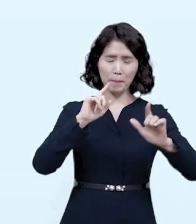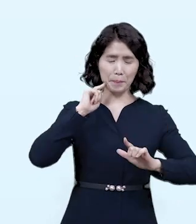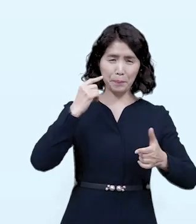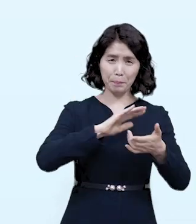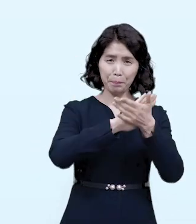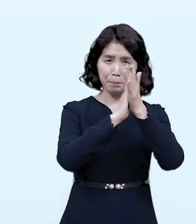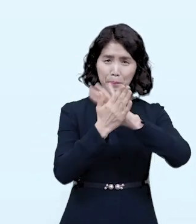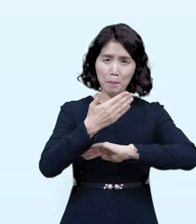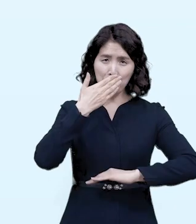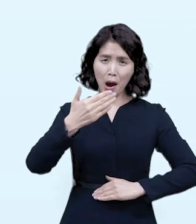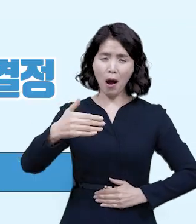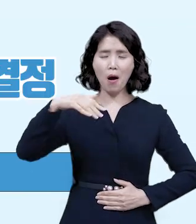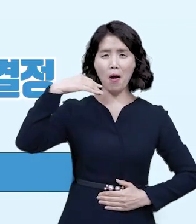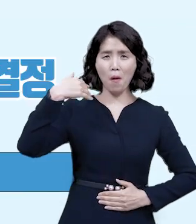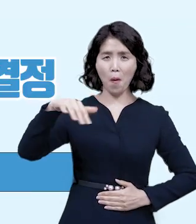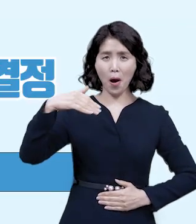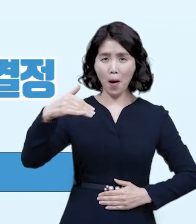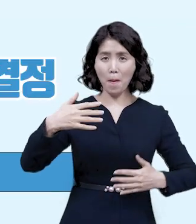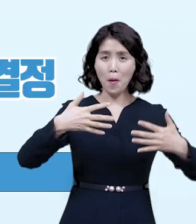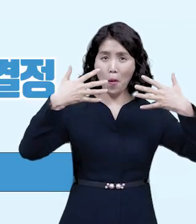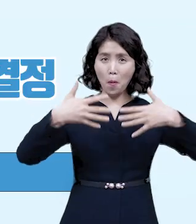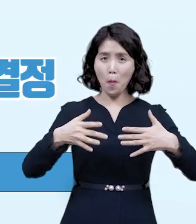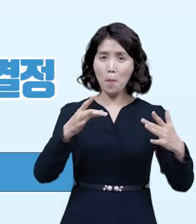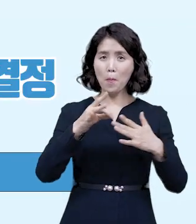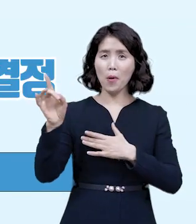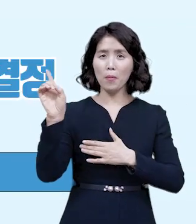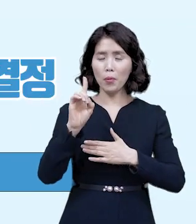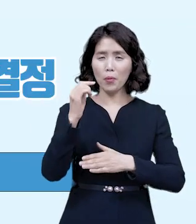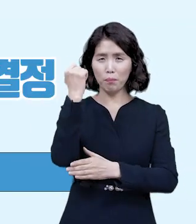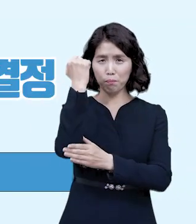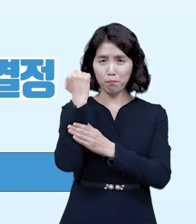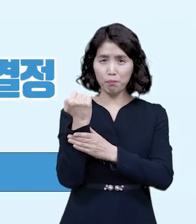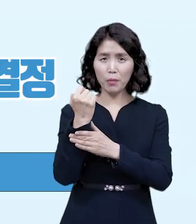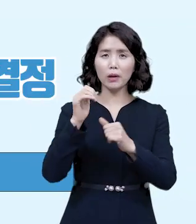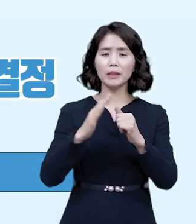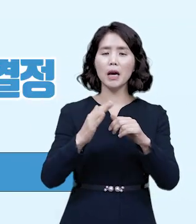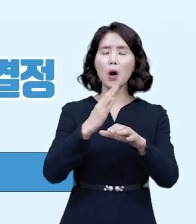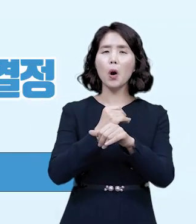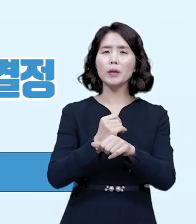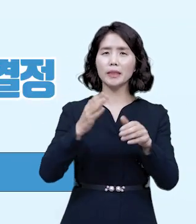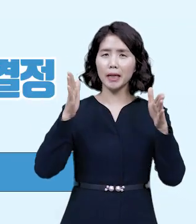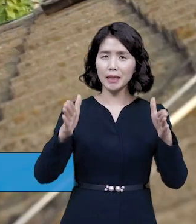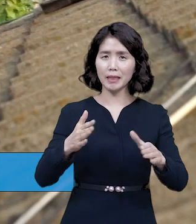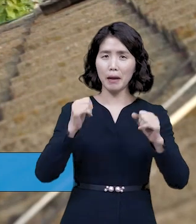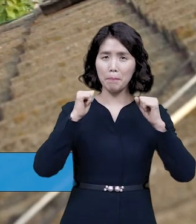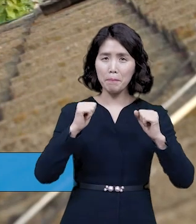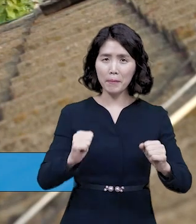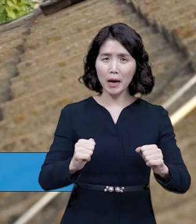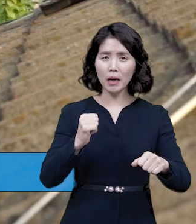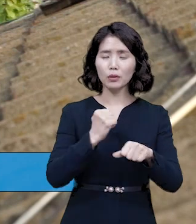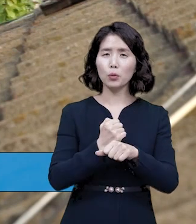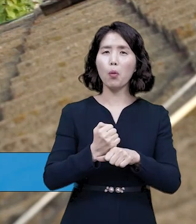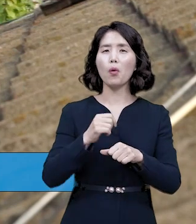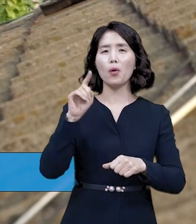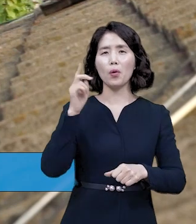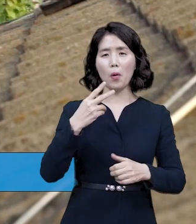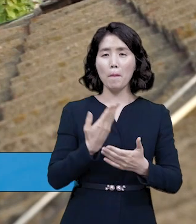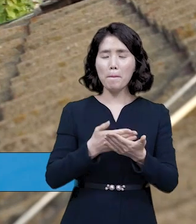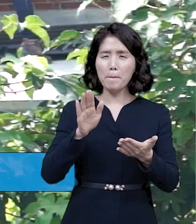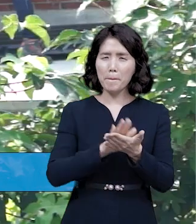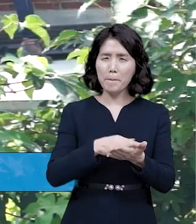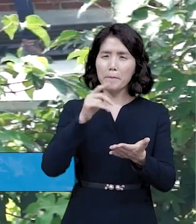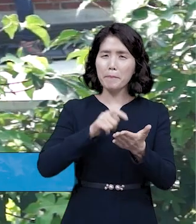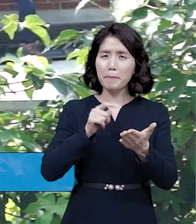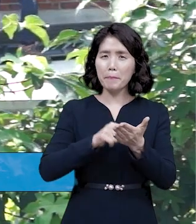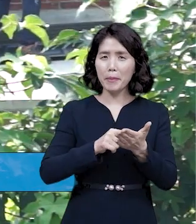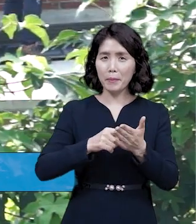확 바꿀 수 있겠네요. 우와. 지원 대상 선정은 주택 노후도, 신청인 거주 기간, 주거 환경 개선 기여도,